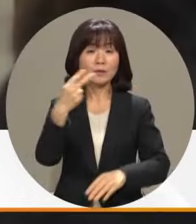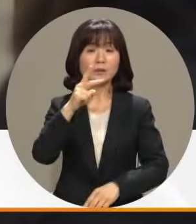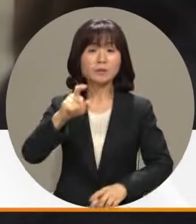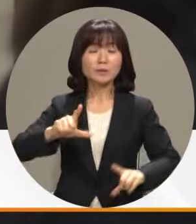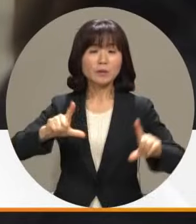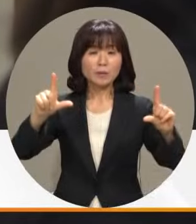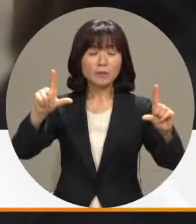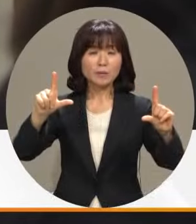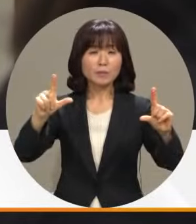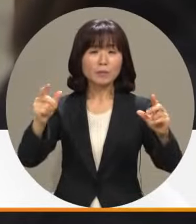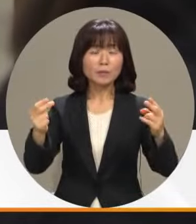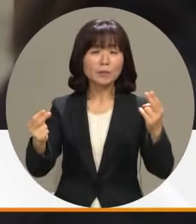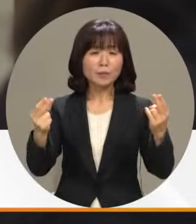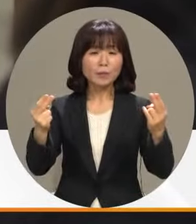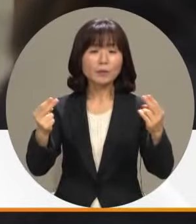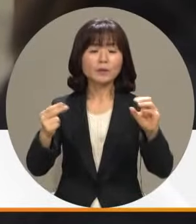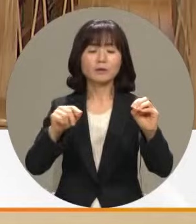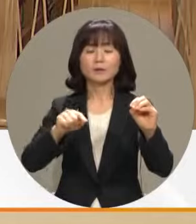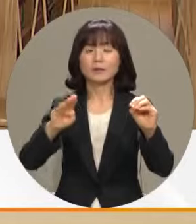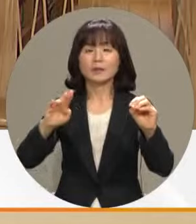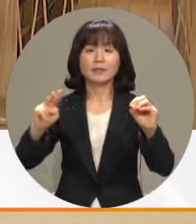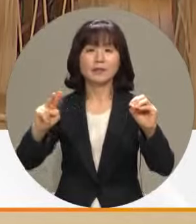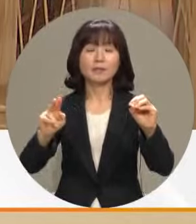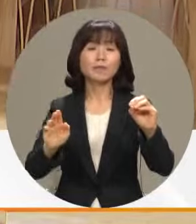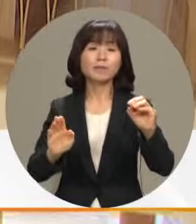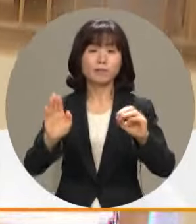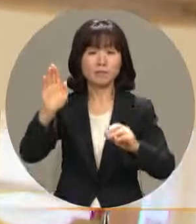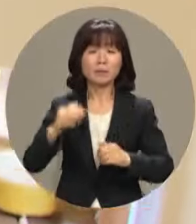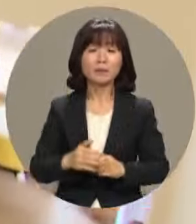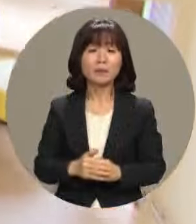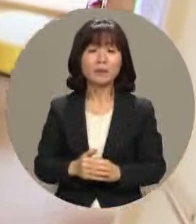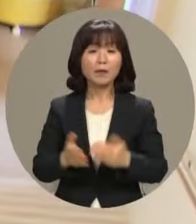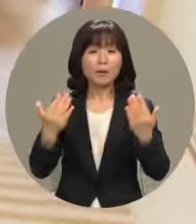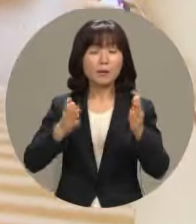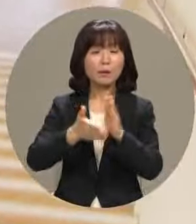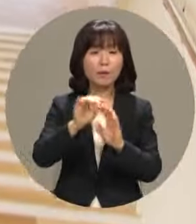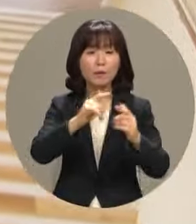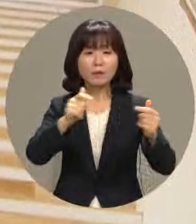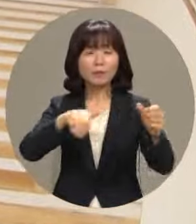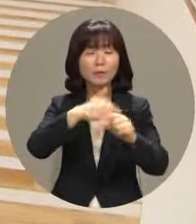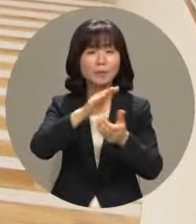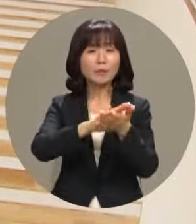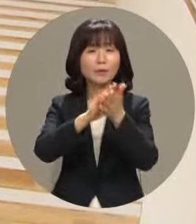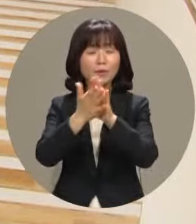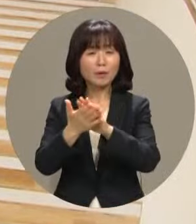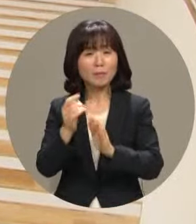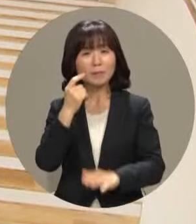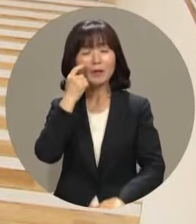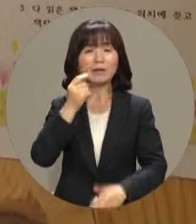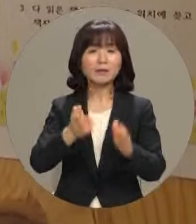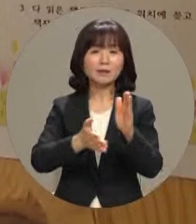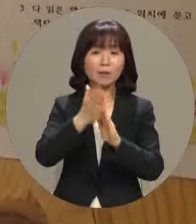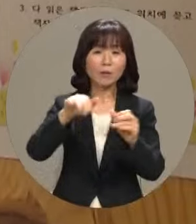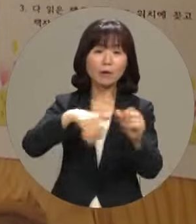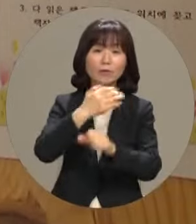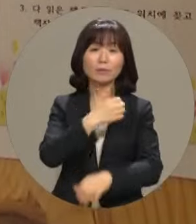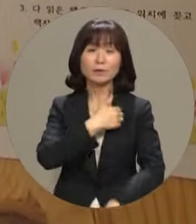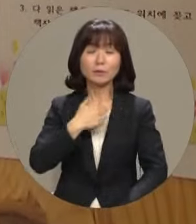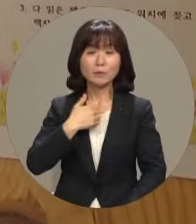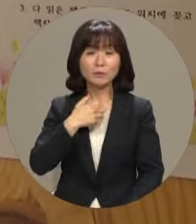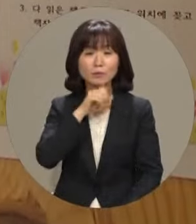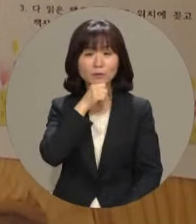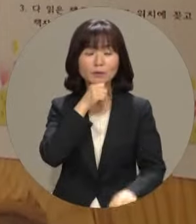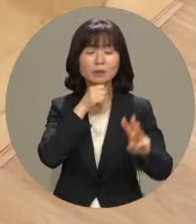2010년대비 0.42조 몰랐습니다 학교 인프라 측면의 변화가 눈에 띄는데 시설과 환경에 대한 만족도는